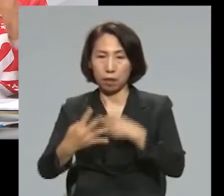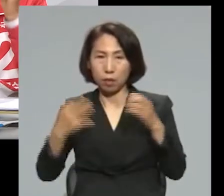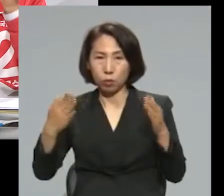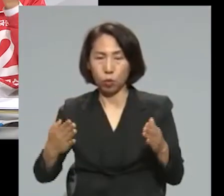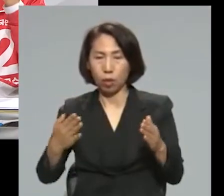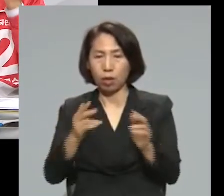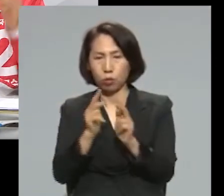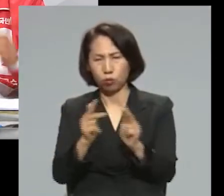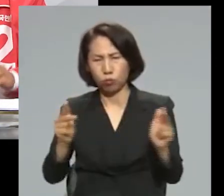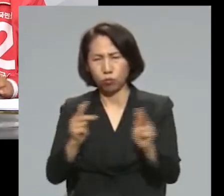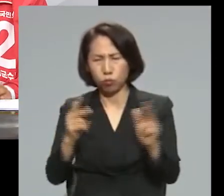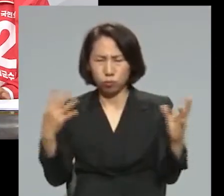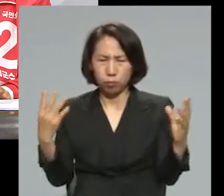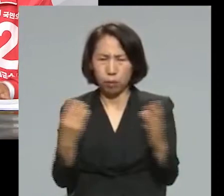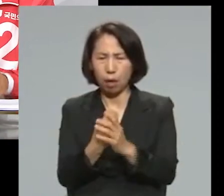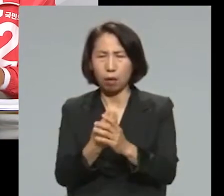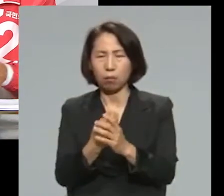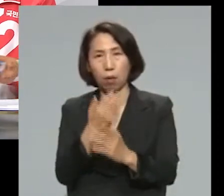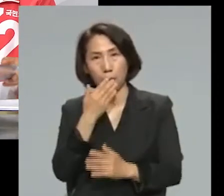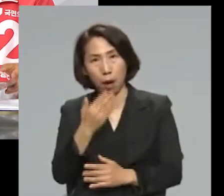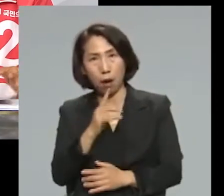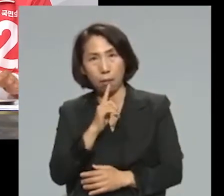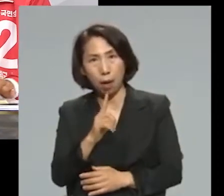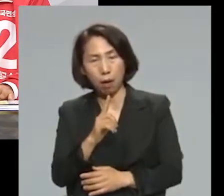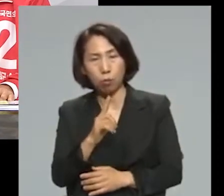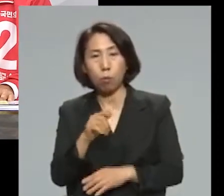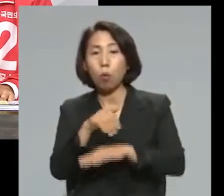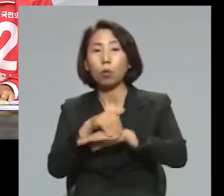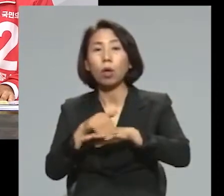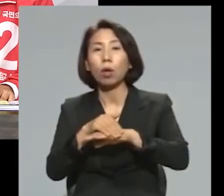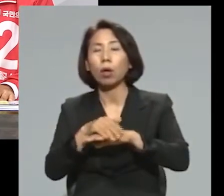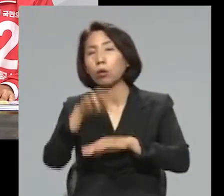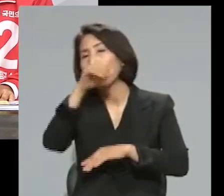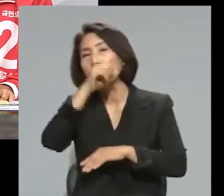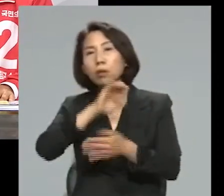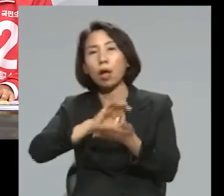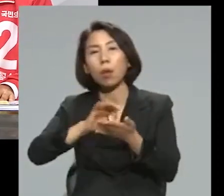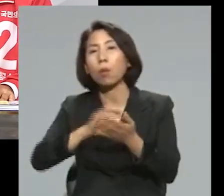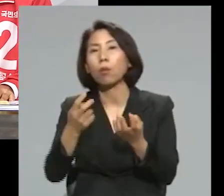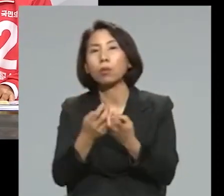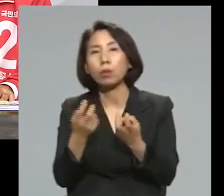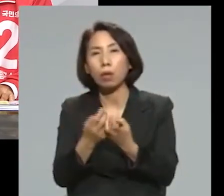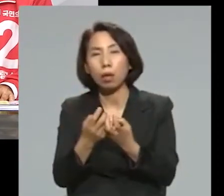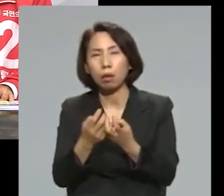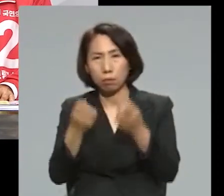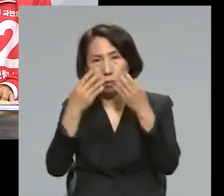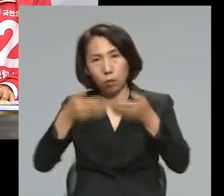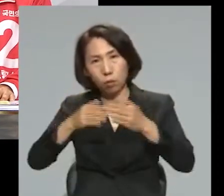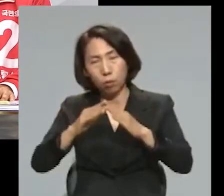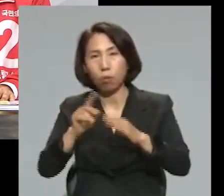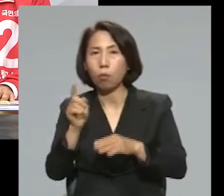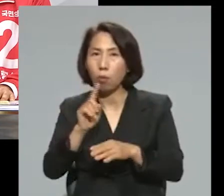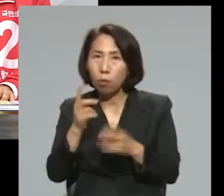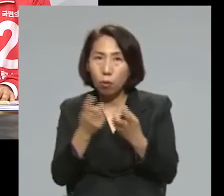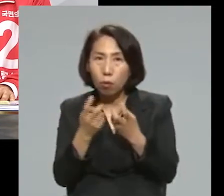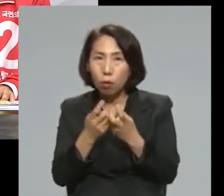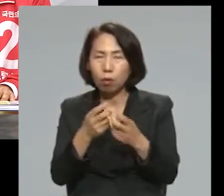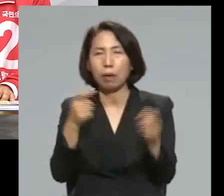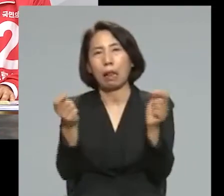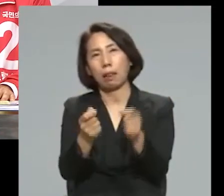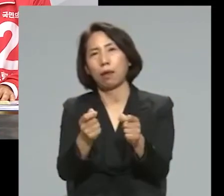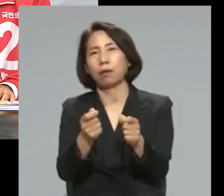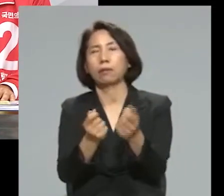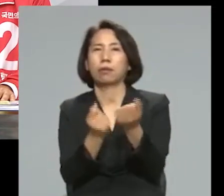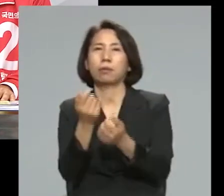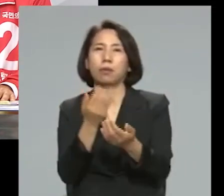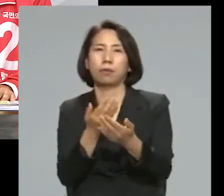모든 주차장을 신설을 하고자 하는데 어떤 계획으로, 어떤 예산으로, 어떻게 신설할 건지 간략하게 설명을